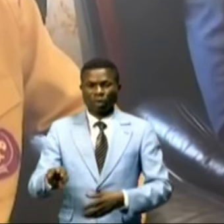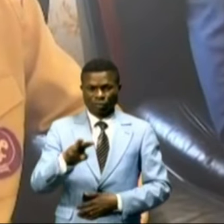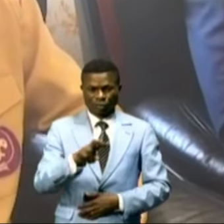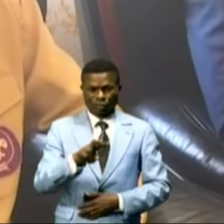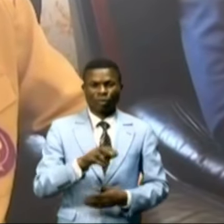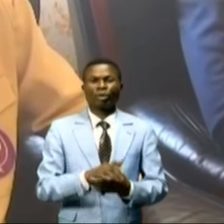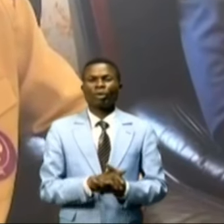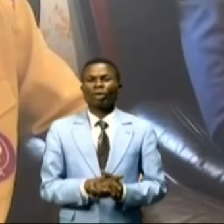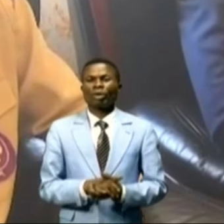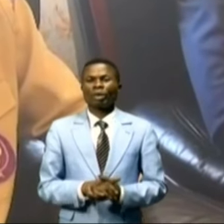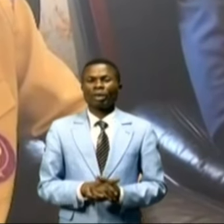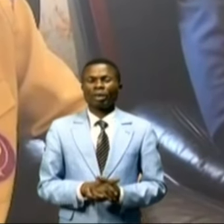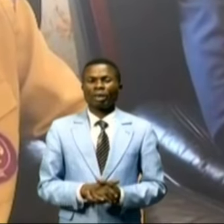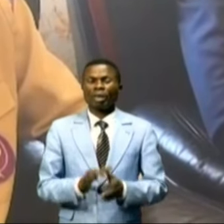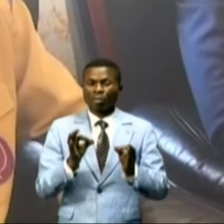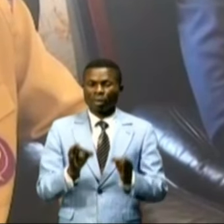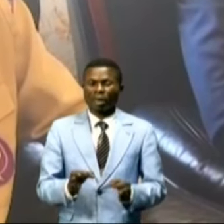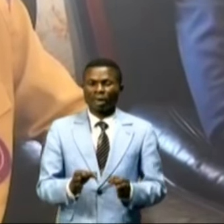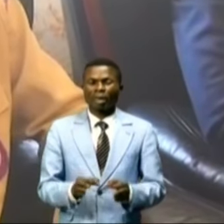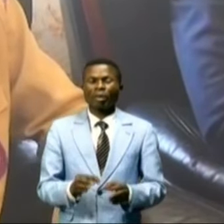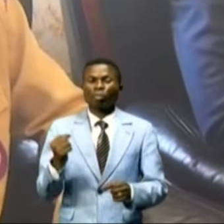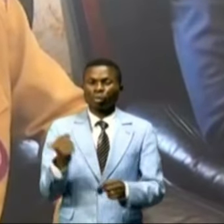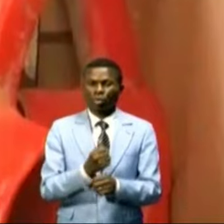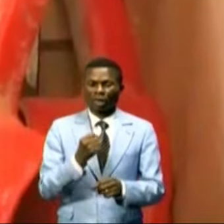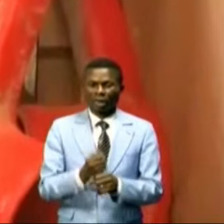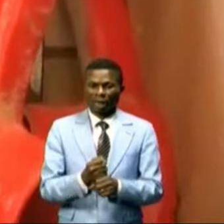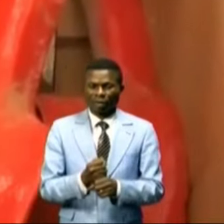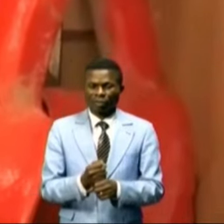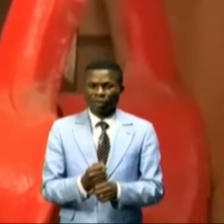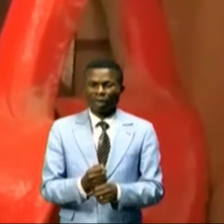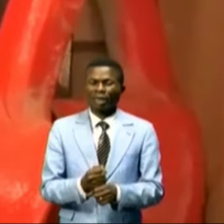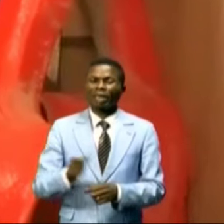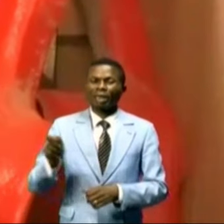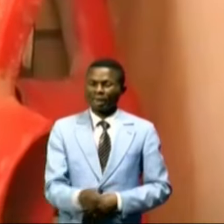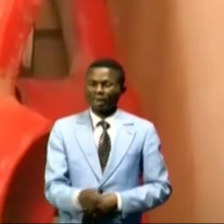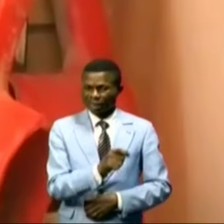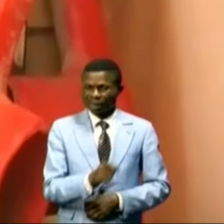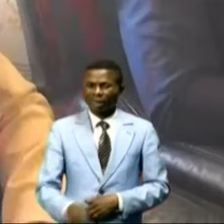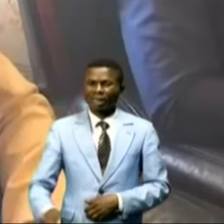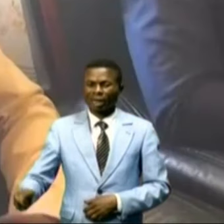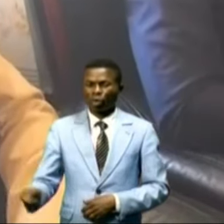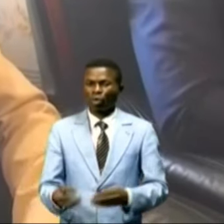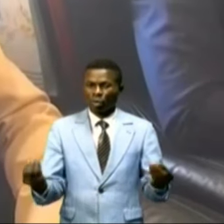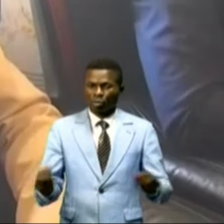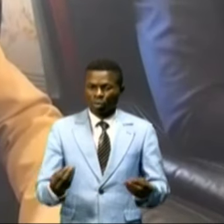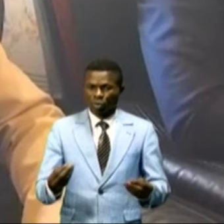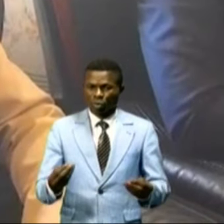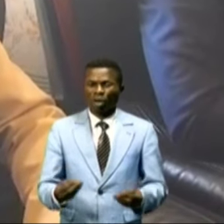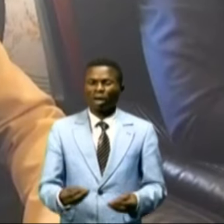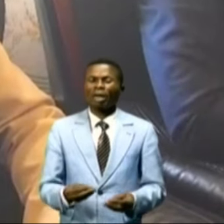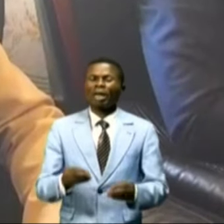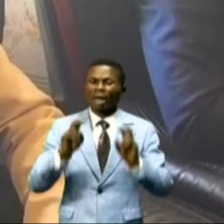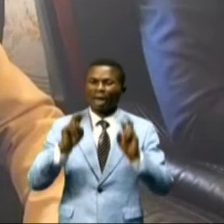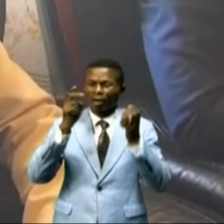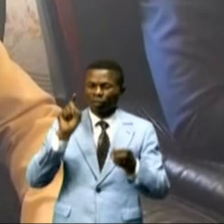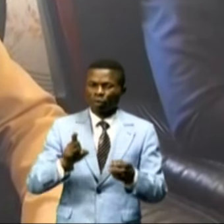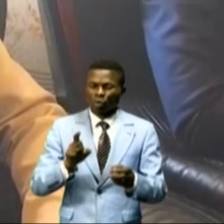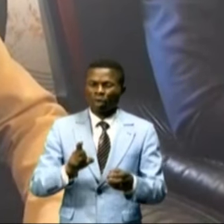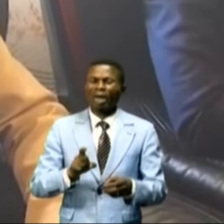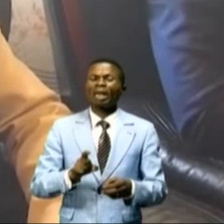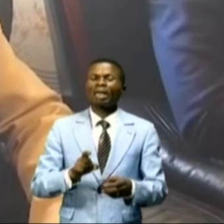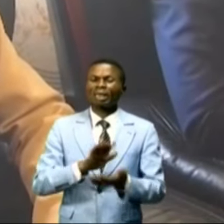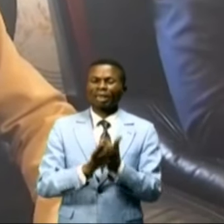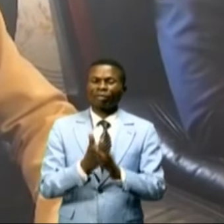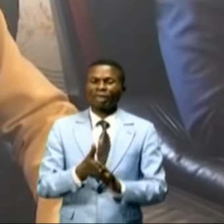aujourd'hui, les scouts attendaient. Et patiemment vraiment, c'est les moyens matériels qui nous manquaient. Heureusement,